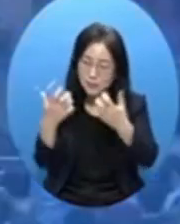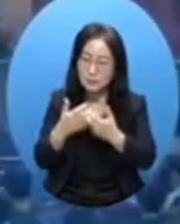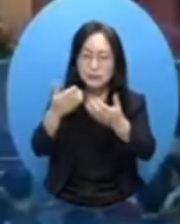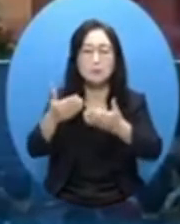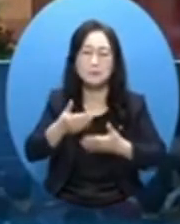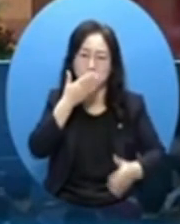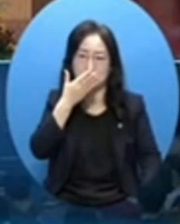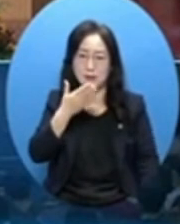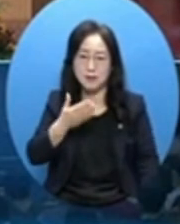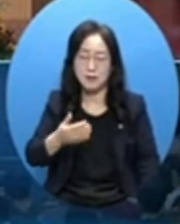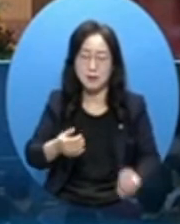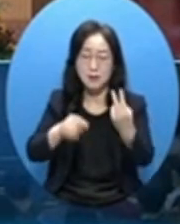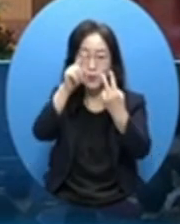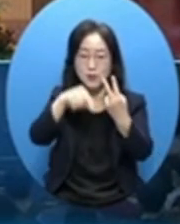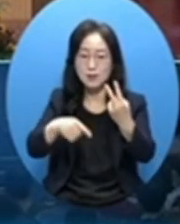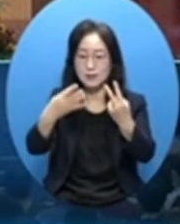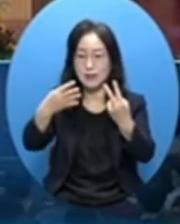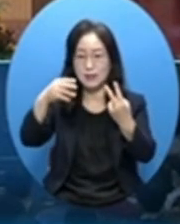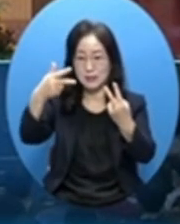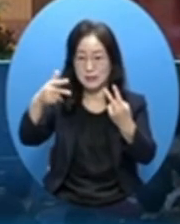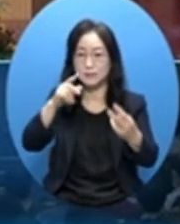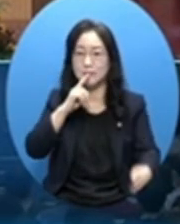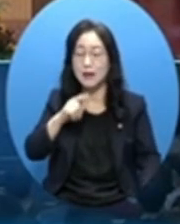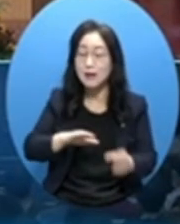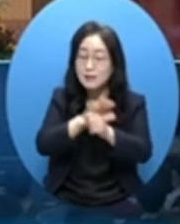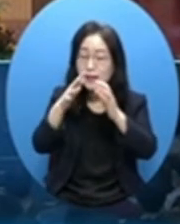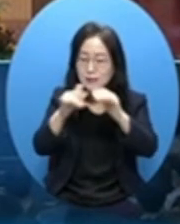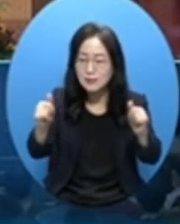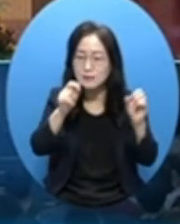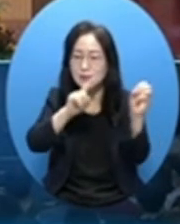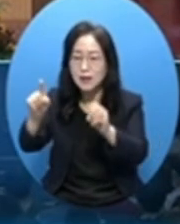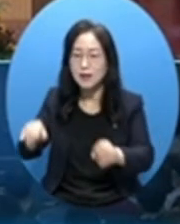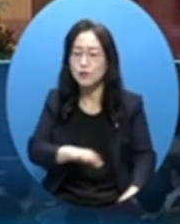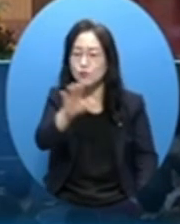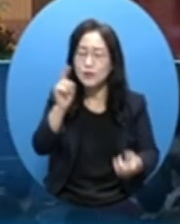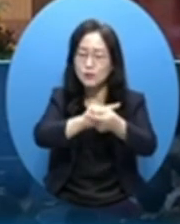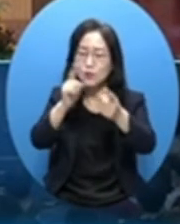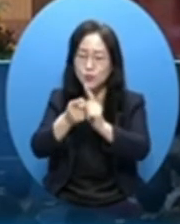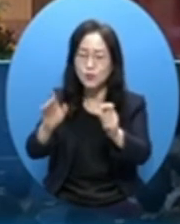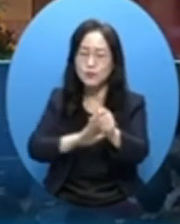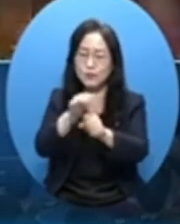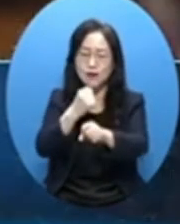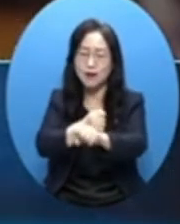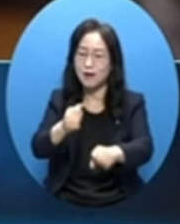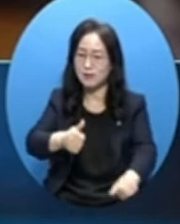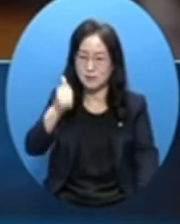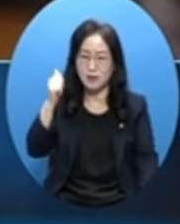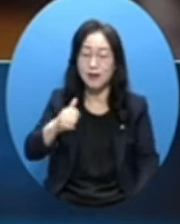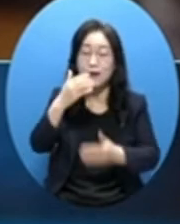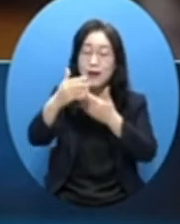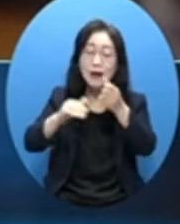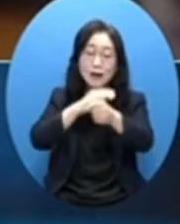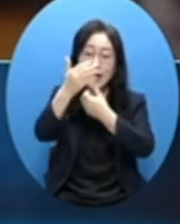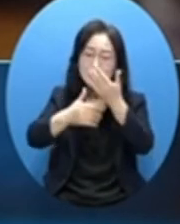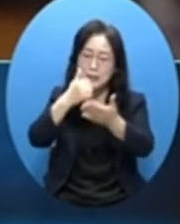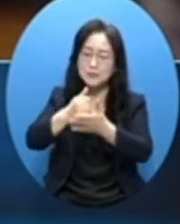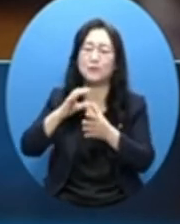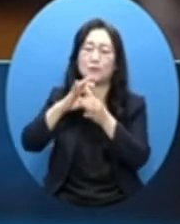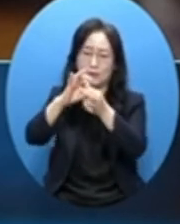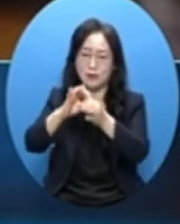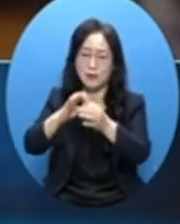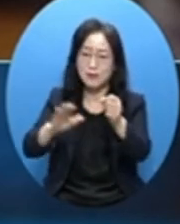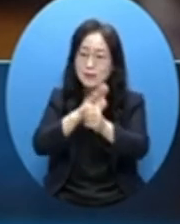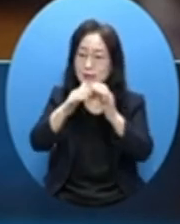4장 7절 12절을 말씀합니다. 사랑하는 자들아 우리가 서로 사랑하자. 사랑은 하나님께 속한 것이니 사랑하는